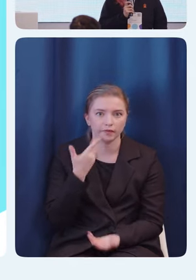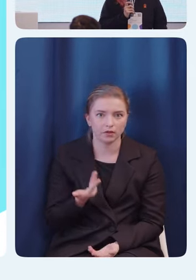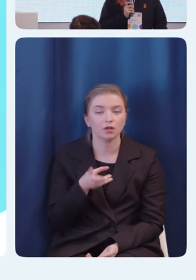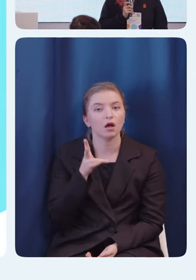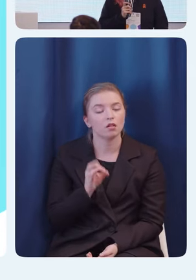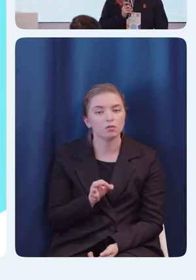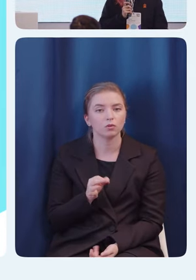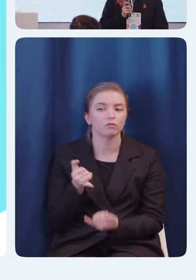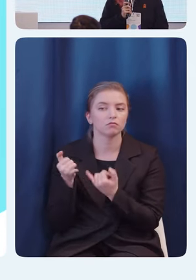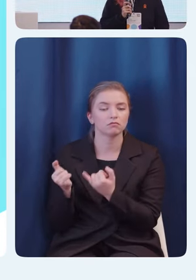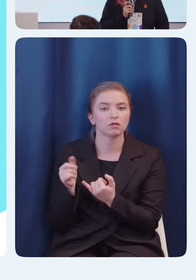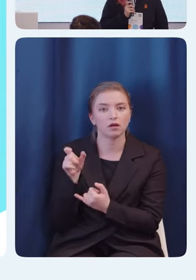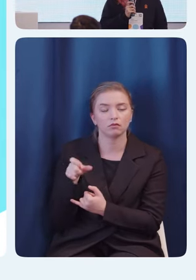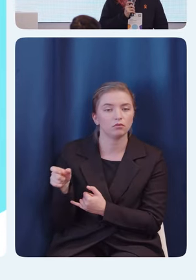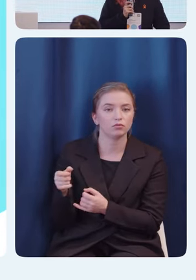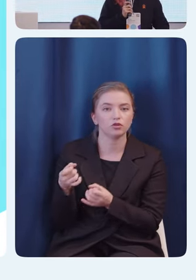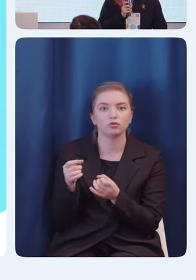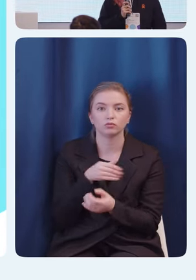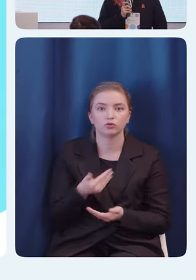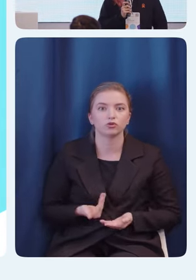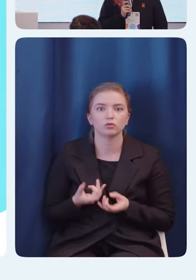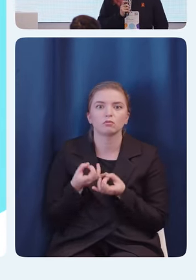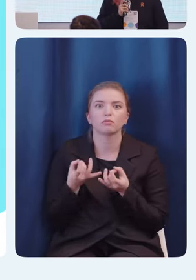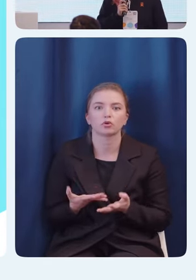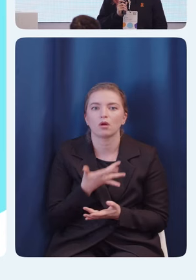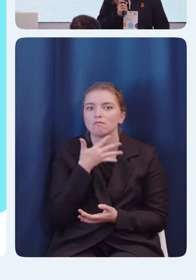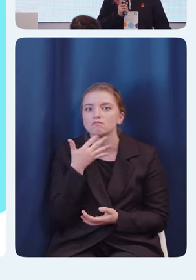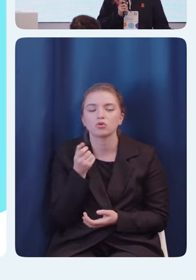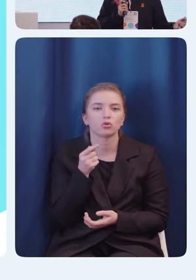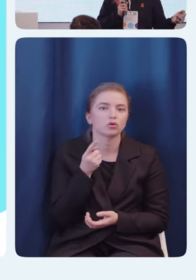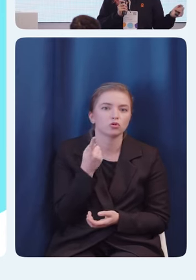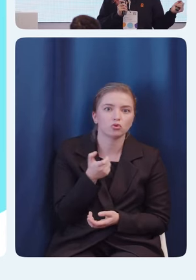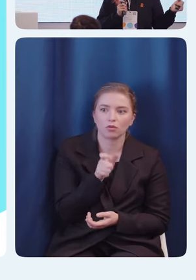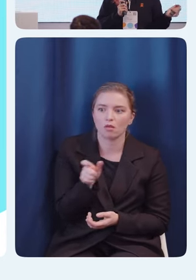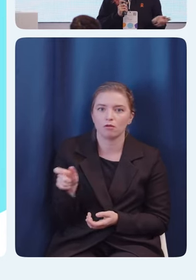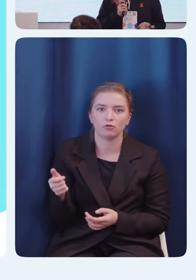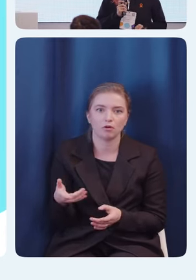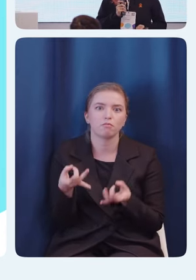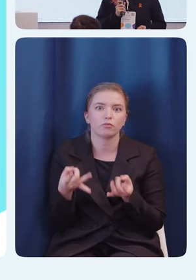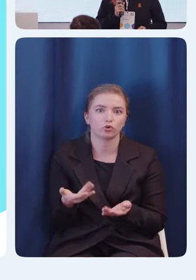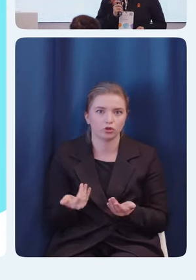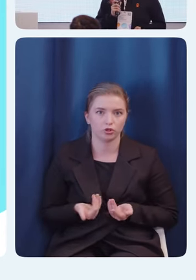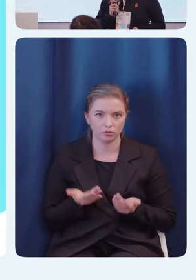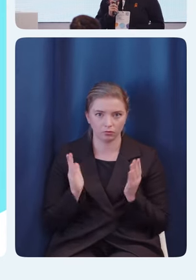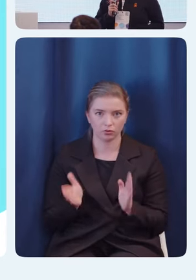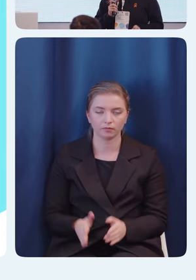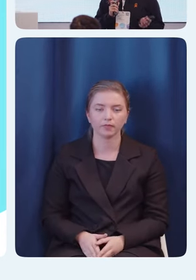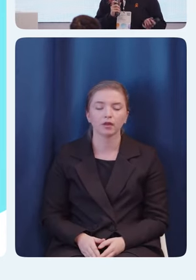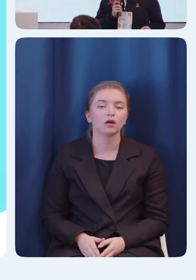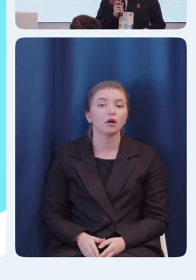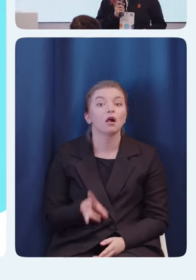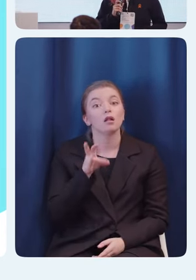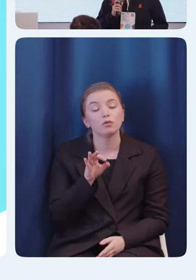уже упростит жизнь многим сотням людей. Но после этого приложение не всегда